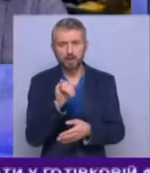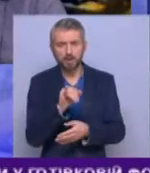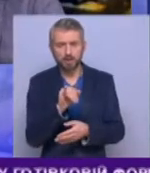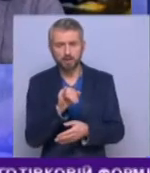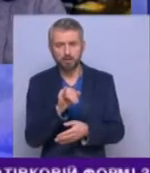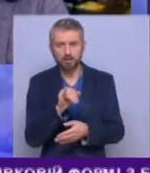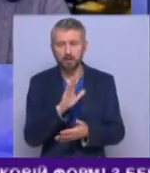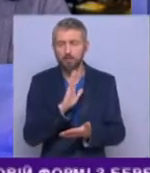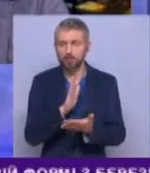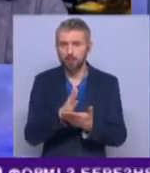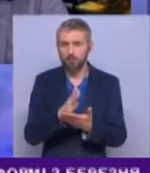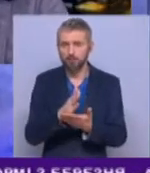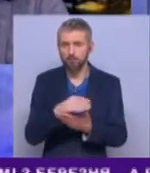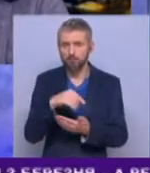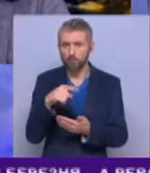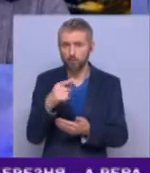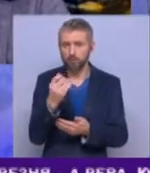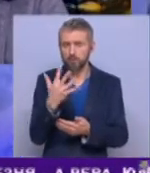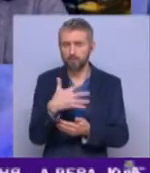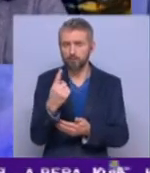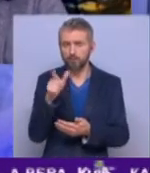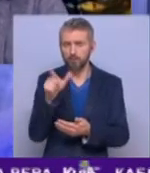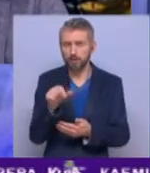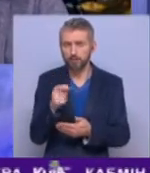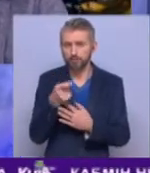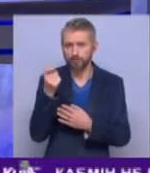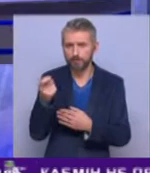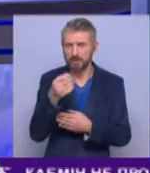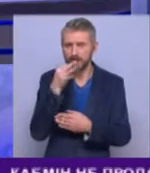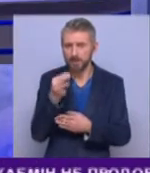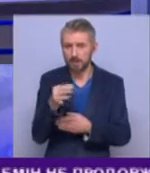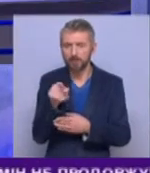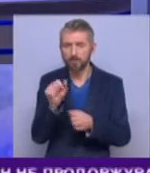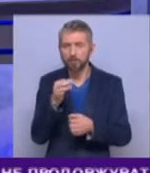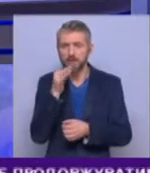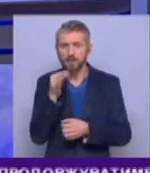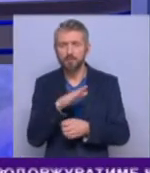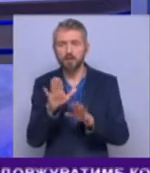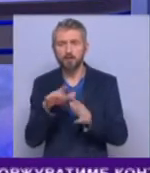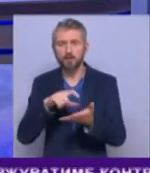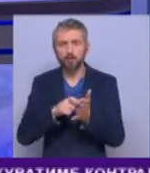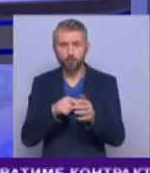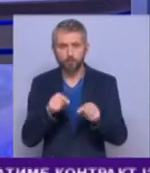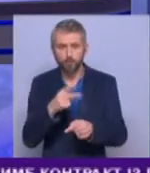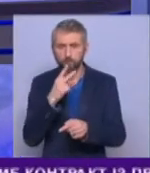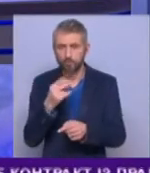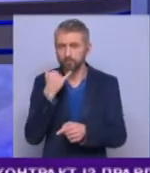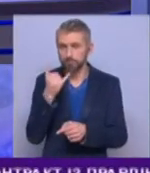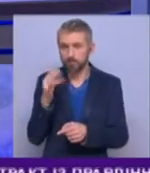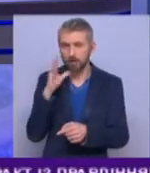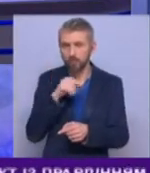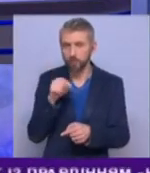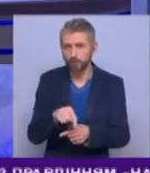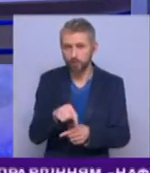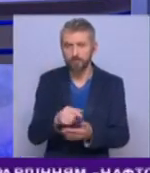Це пряма лінія, короткий номер 1551, людина може подати заявку і сказати, ви можете сказати не тільки в студію, ви ж бачите, додзвонилися до студії,